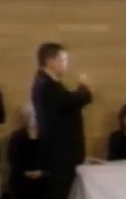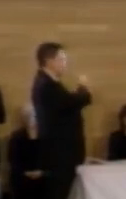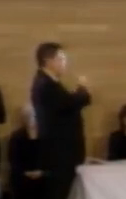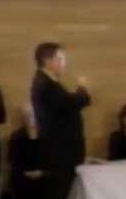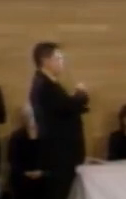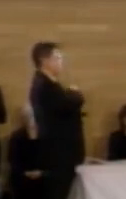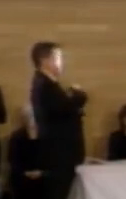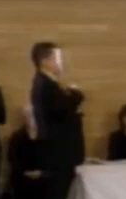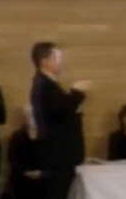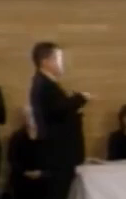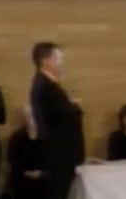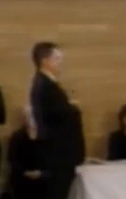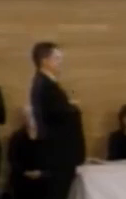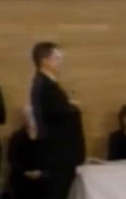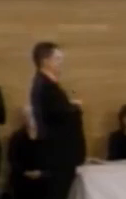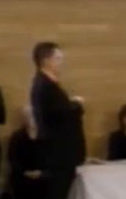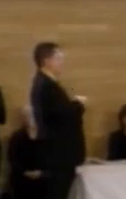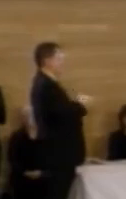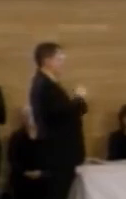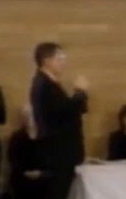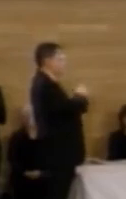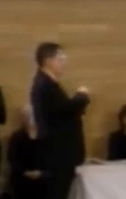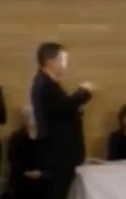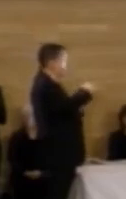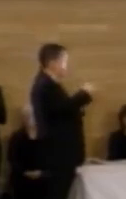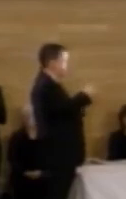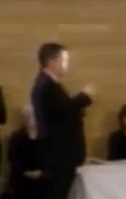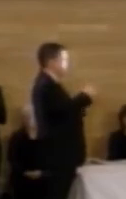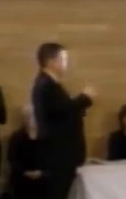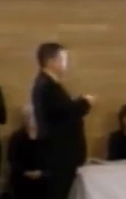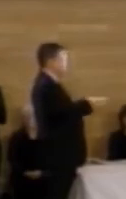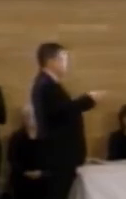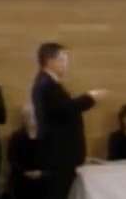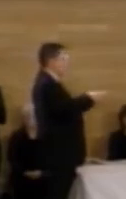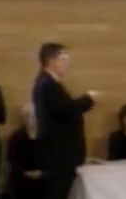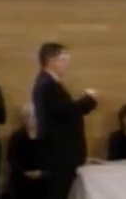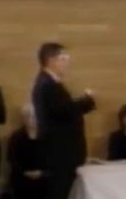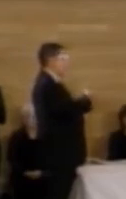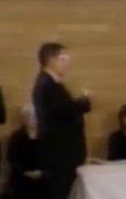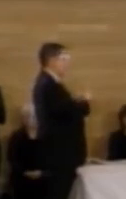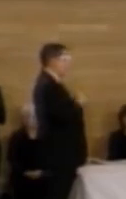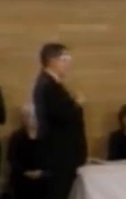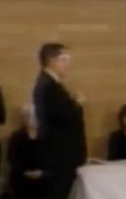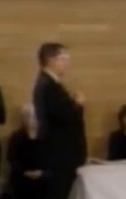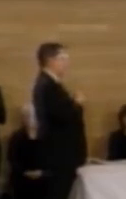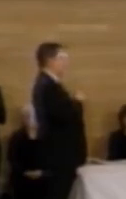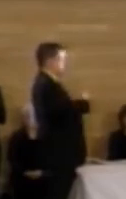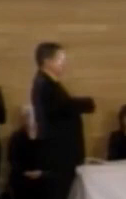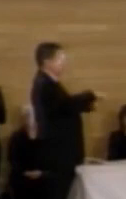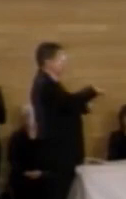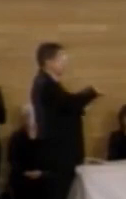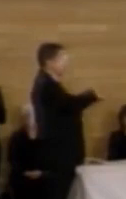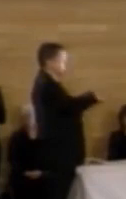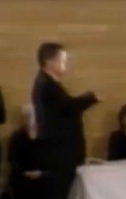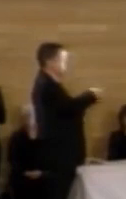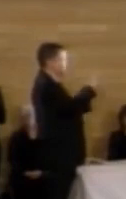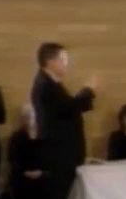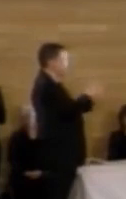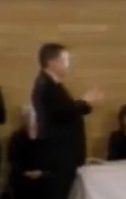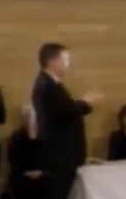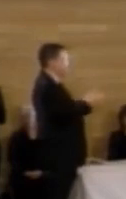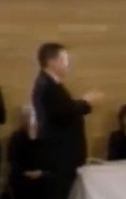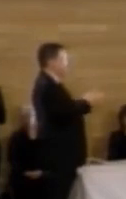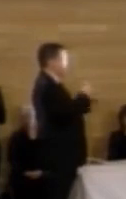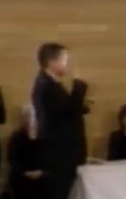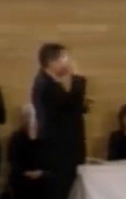命を守り、海と大地と共に生きるふるさと岩手三陸の創造という復興の目指